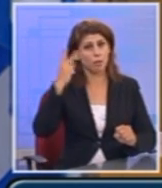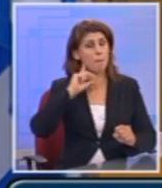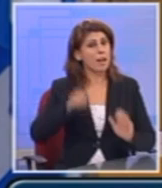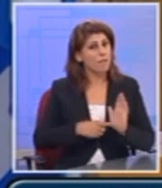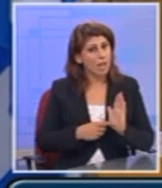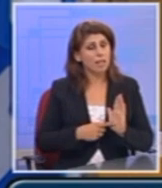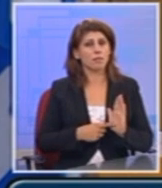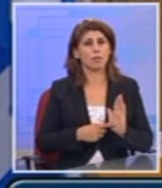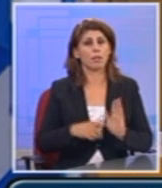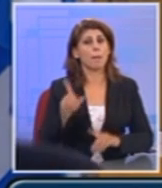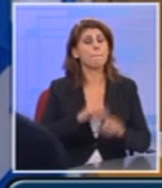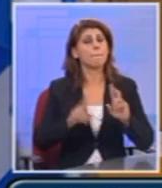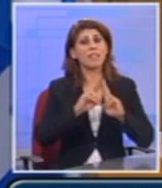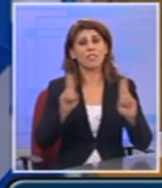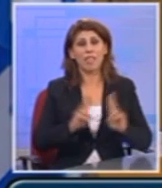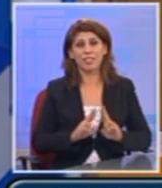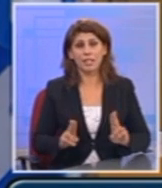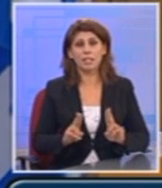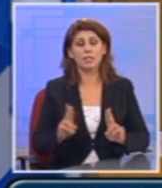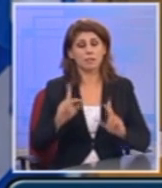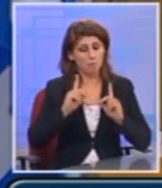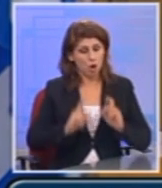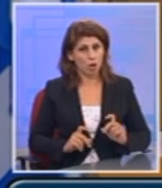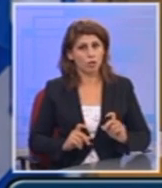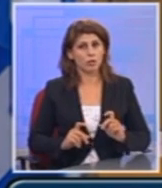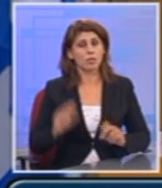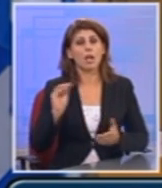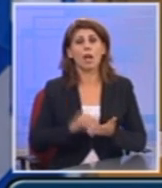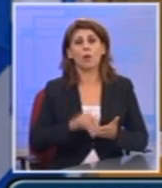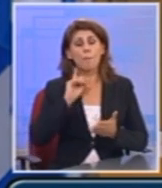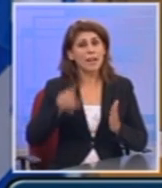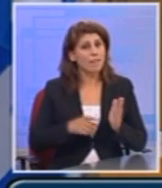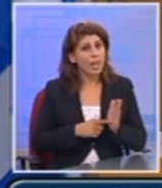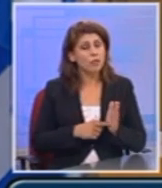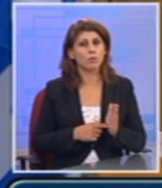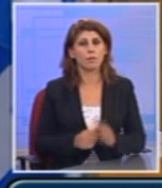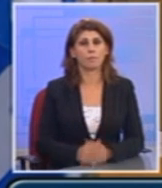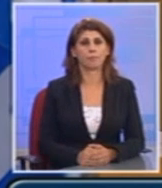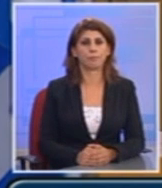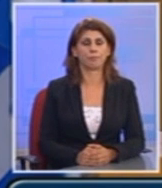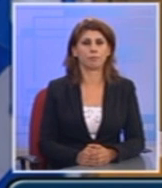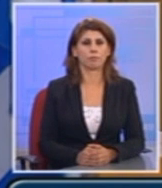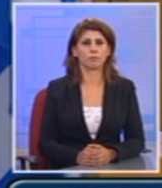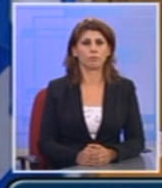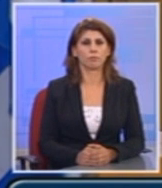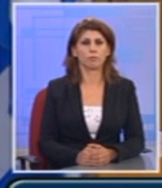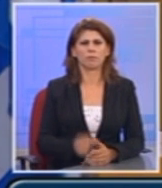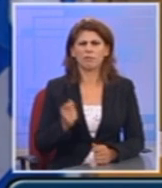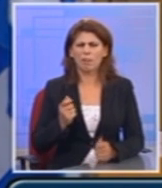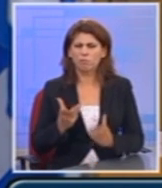παραβιάζονται ποιες διεθνείς υποχρεώσεις επίσης παραβιάζονται από την